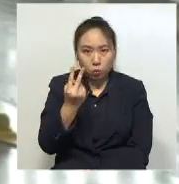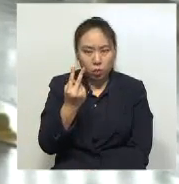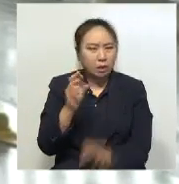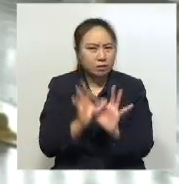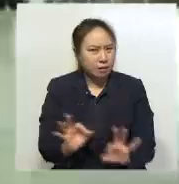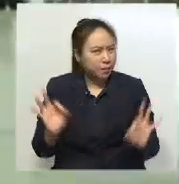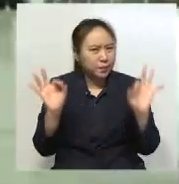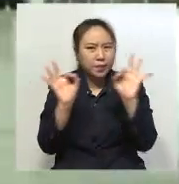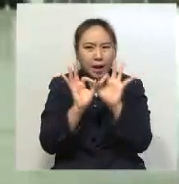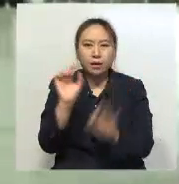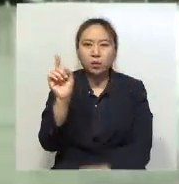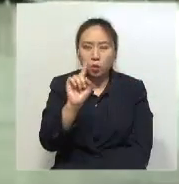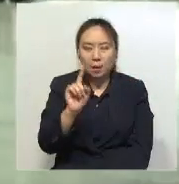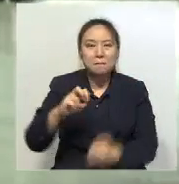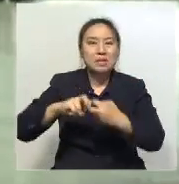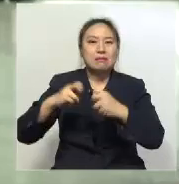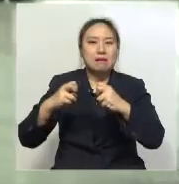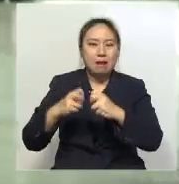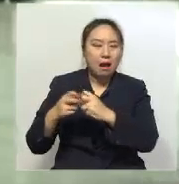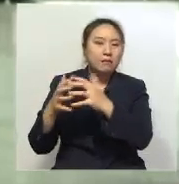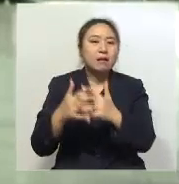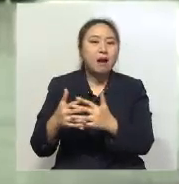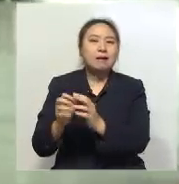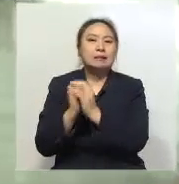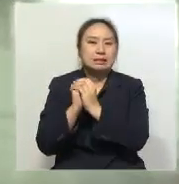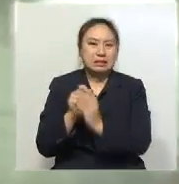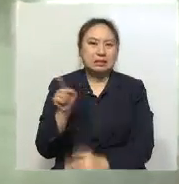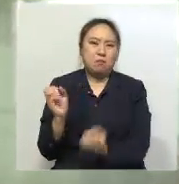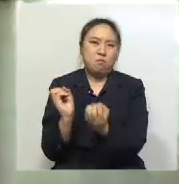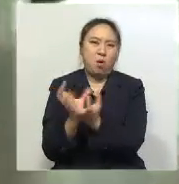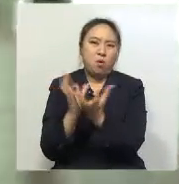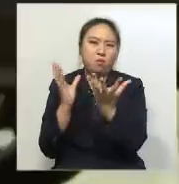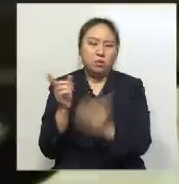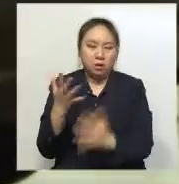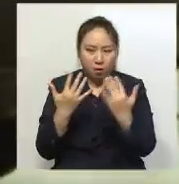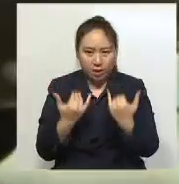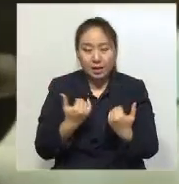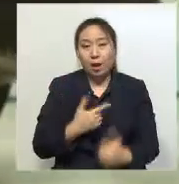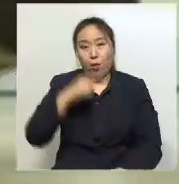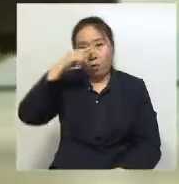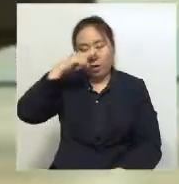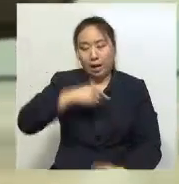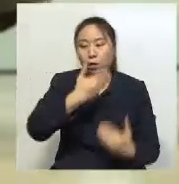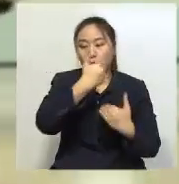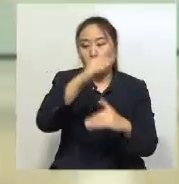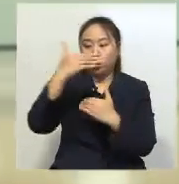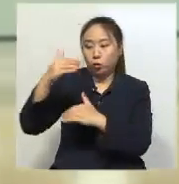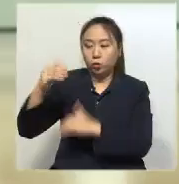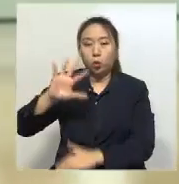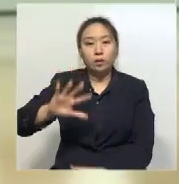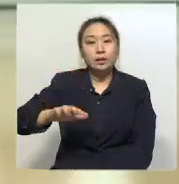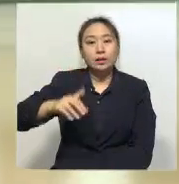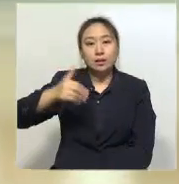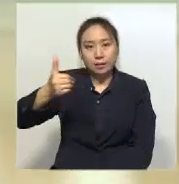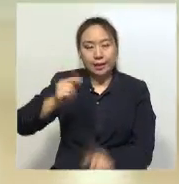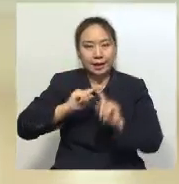พาะสถานการณ์สงครามการค้าระหว่างสหรัฐกับจีนที่แม้ว่าการส่งออกในภาพรวมของไทยดีขึ้นแต่ในเดือนก